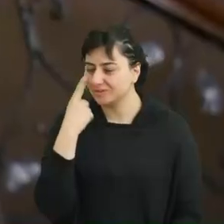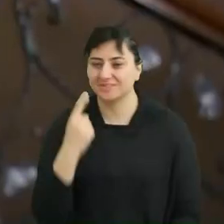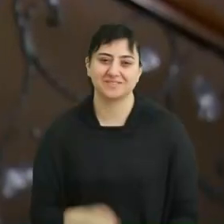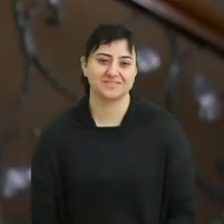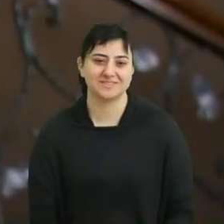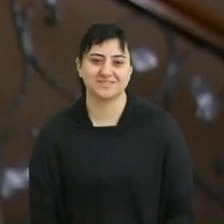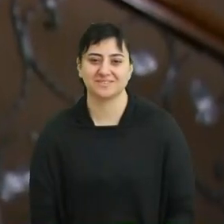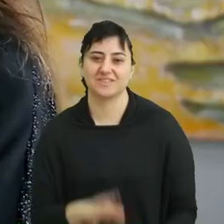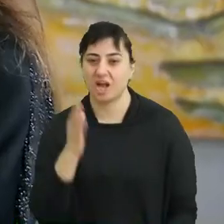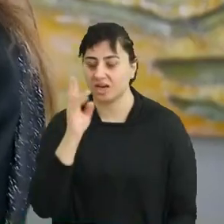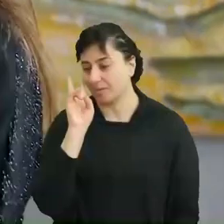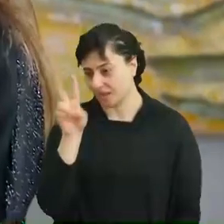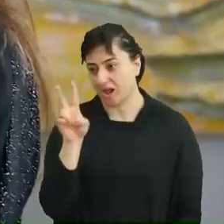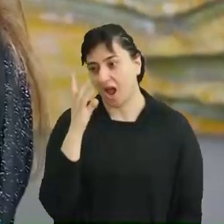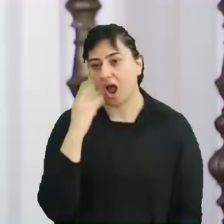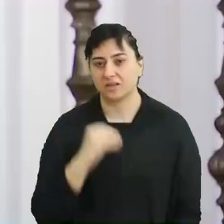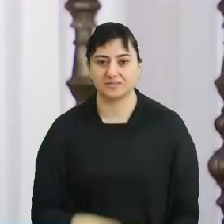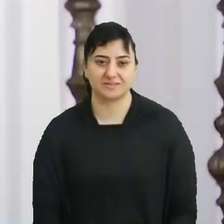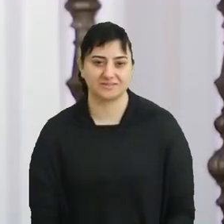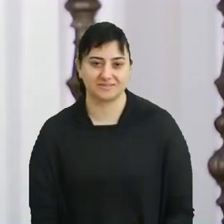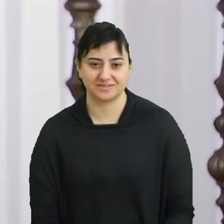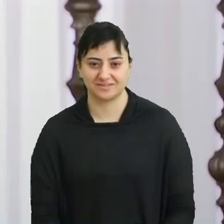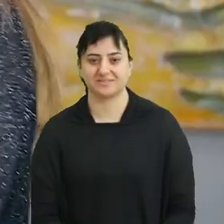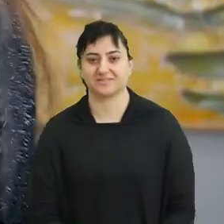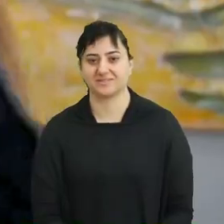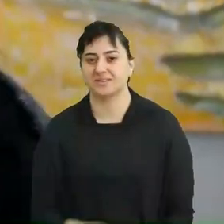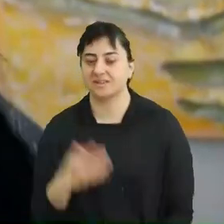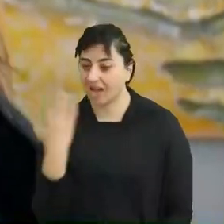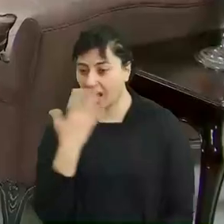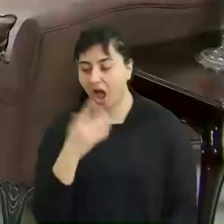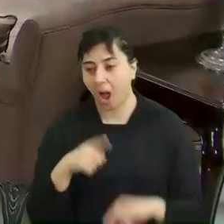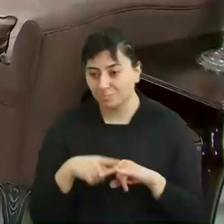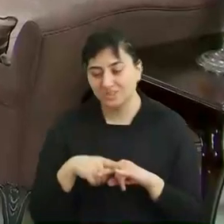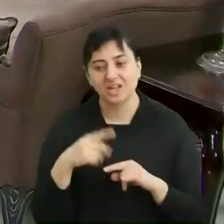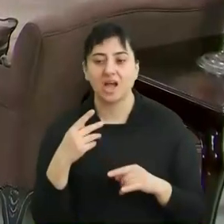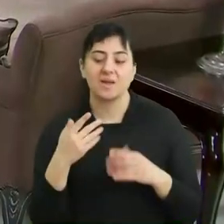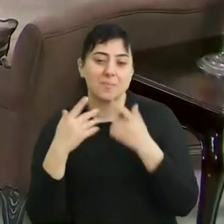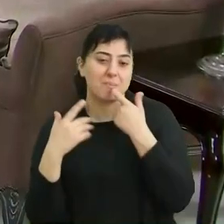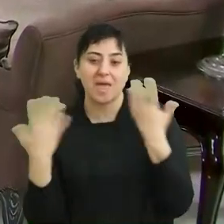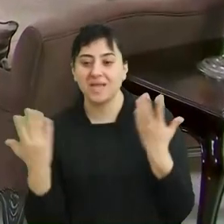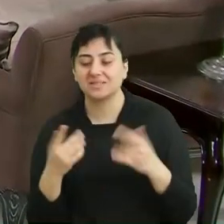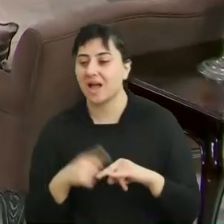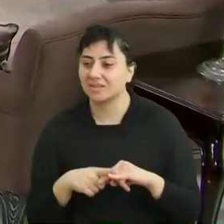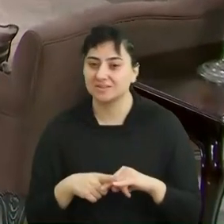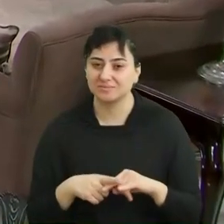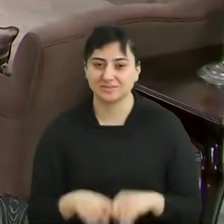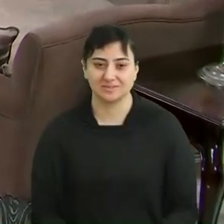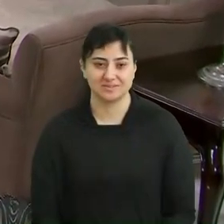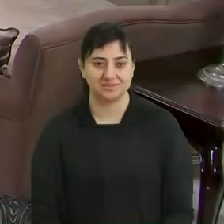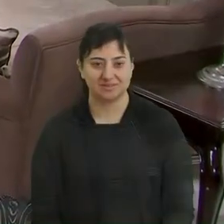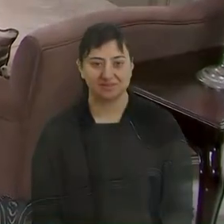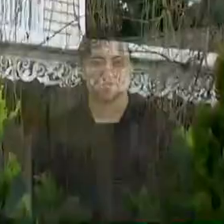görecek. Aynaya bakınca anlayacağız. Ak hamsi mi, kara hamsi mi? Tamam oldu bu iş.